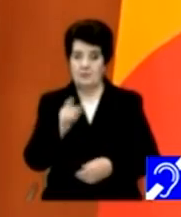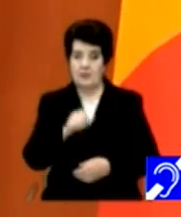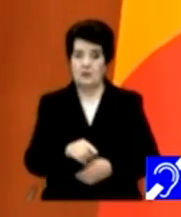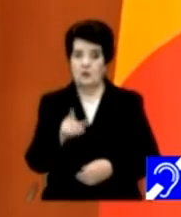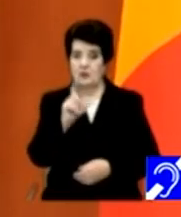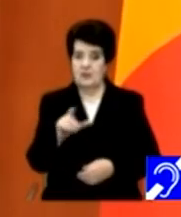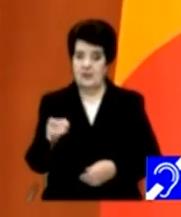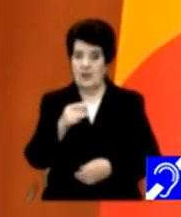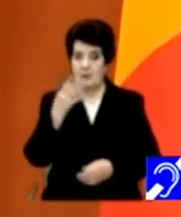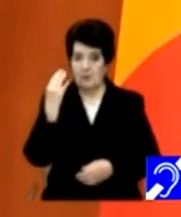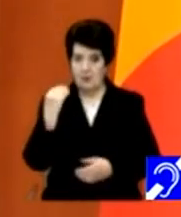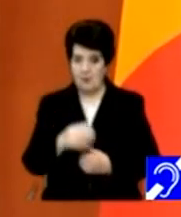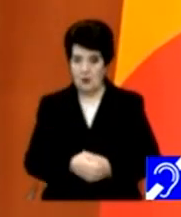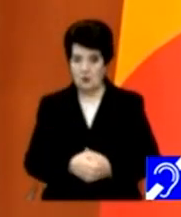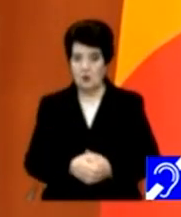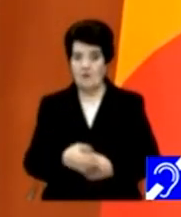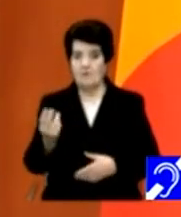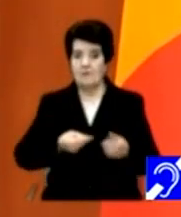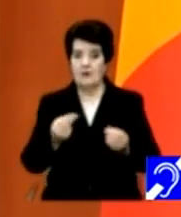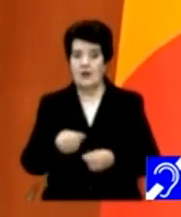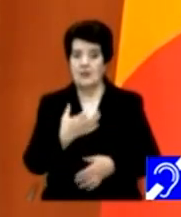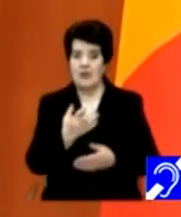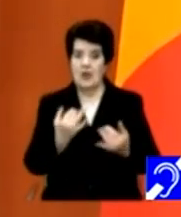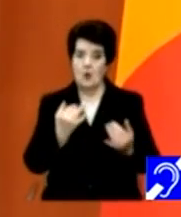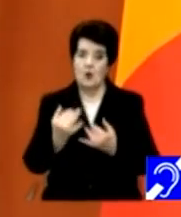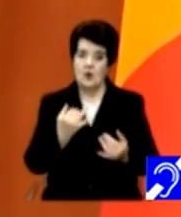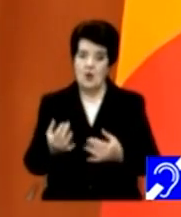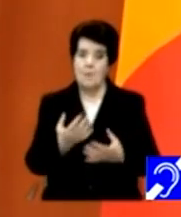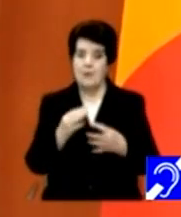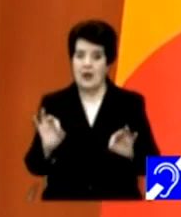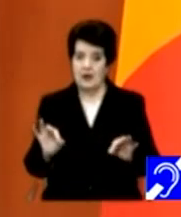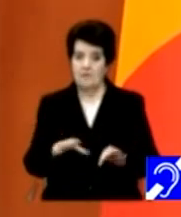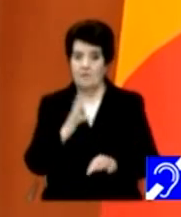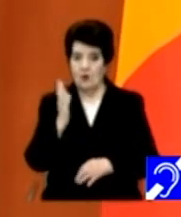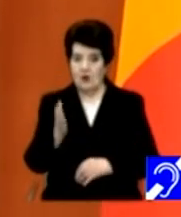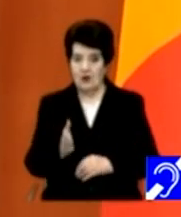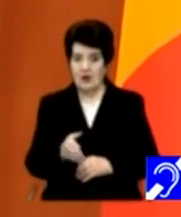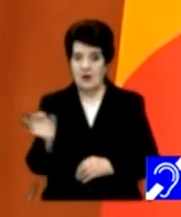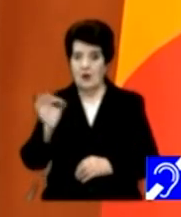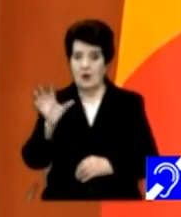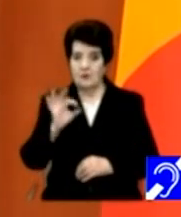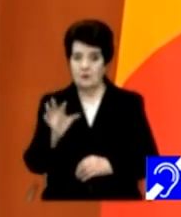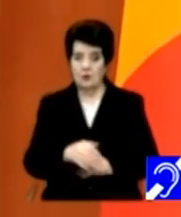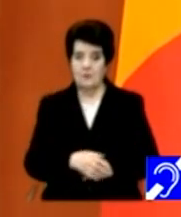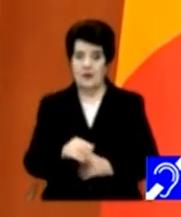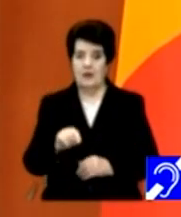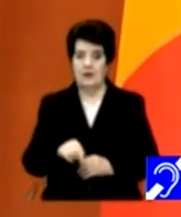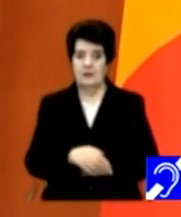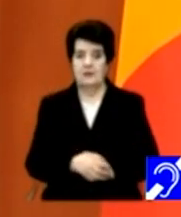Moldova. Negocierile pentru semnarea unui acord privind permisele vor demara în luna octombrie al acestui